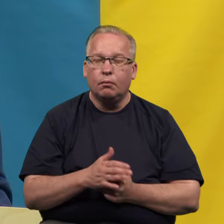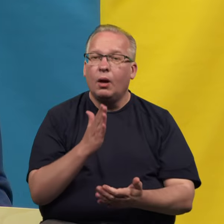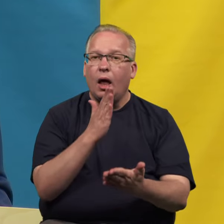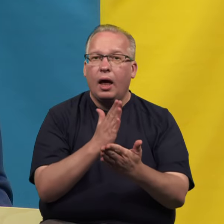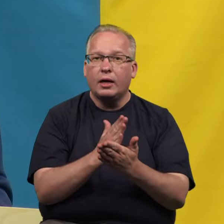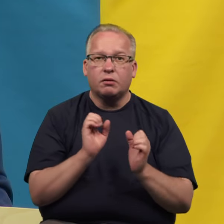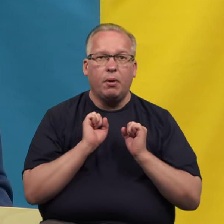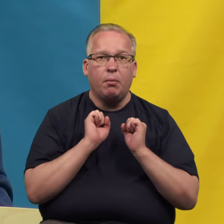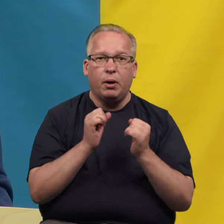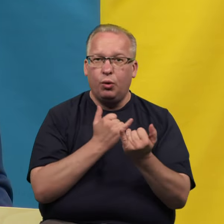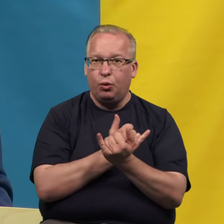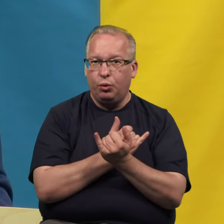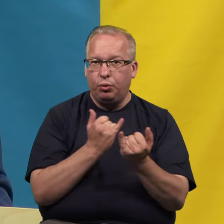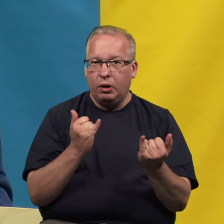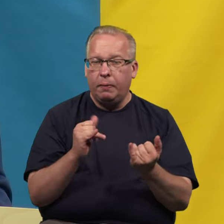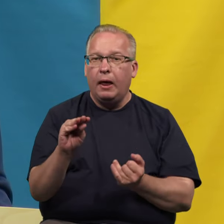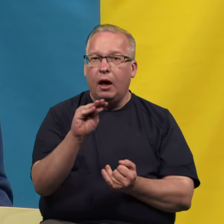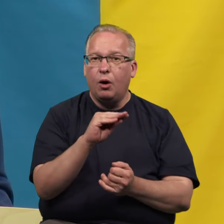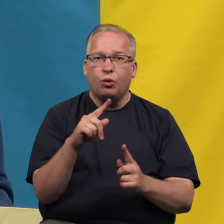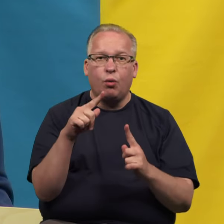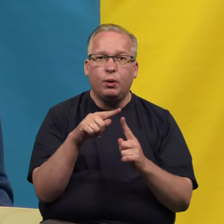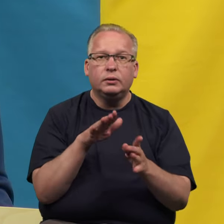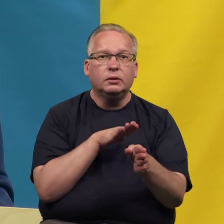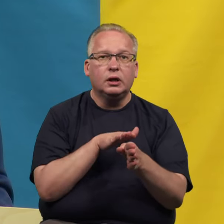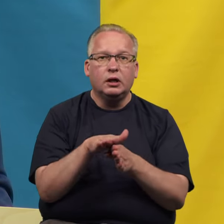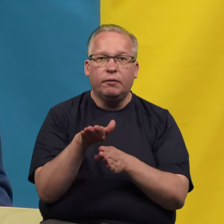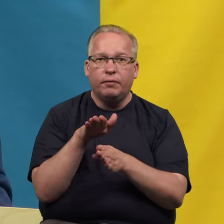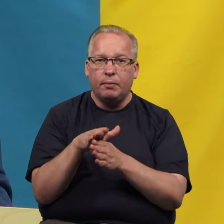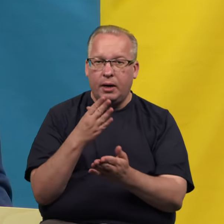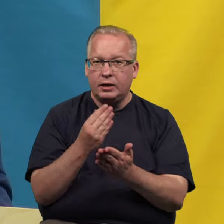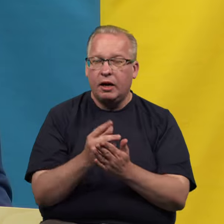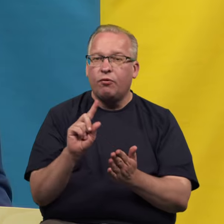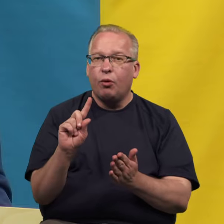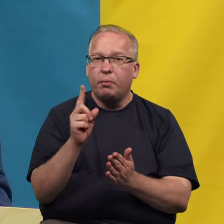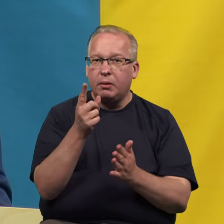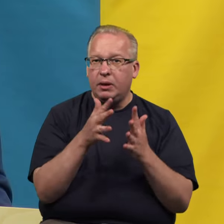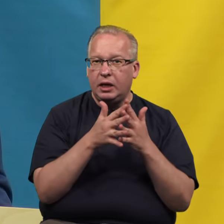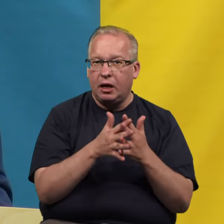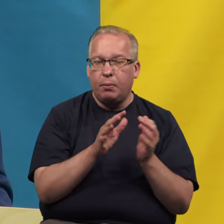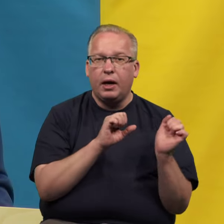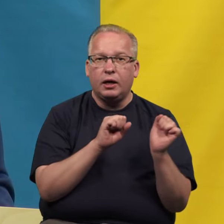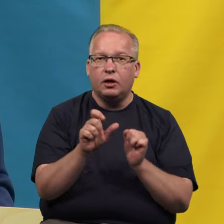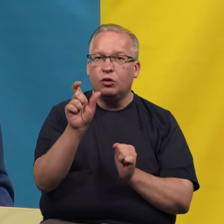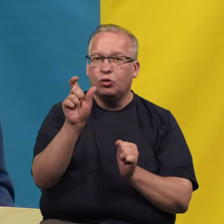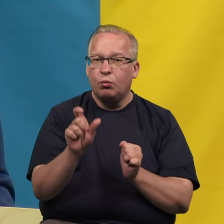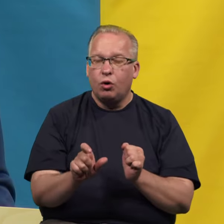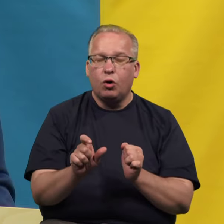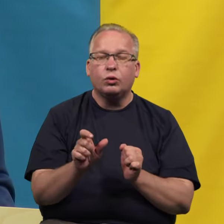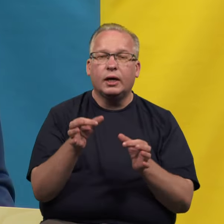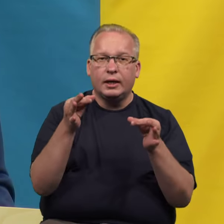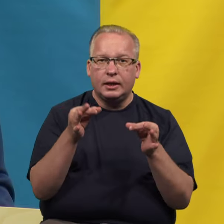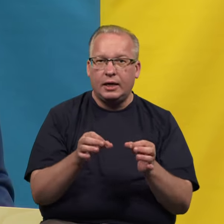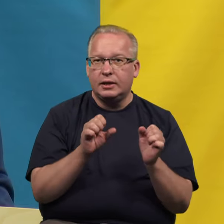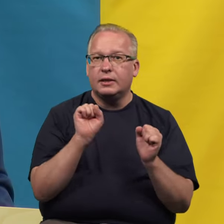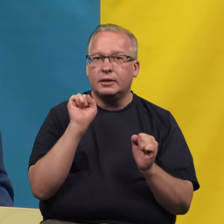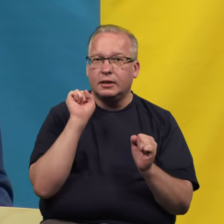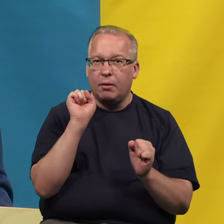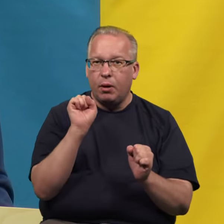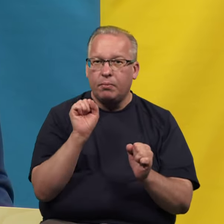Esame pasiryžę užtikrinti, kad Europos taryba įgyvendintų savo pirminę misiją – ginti žmogaus teisės, demokratiją ir